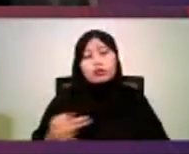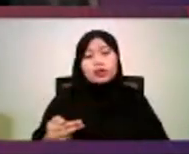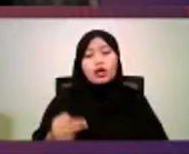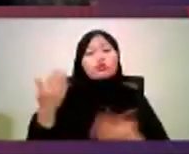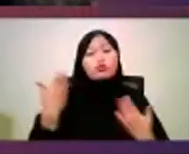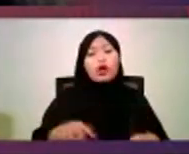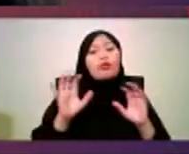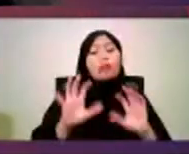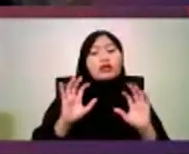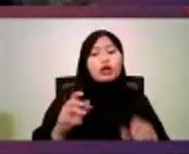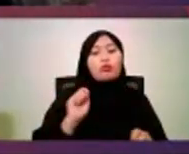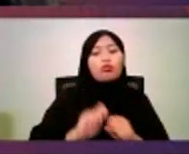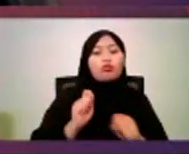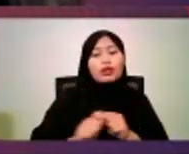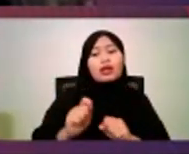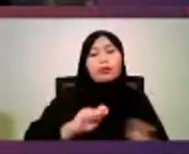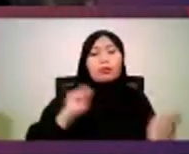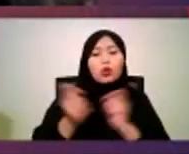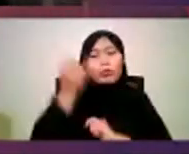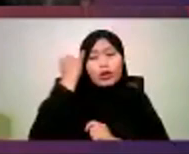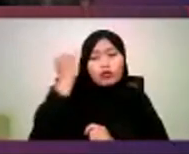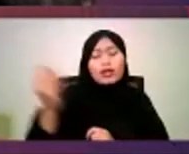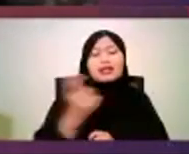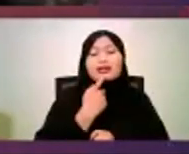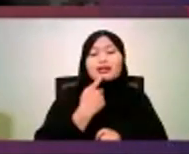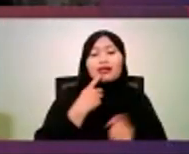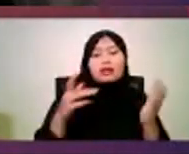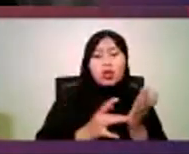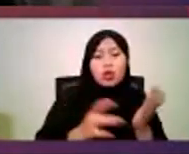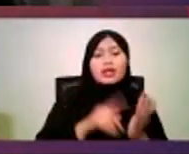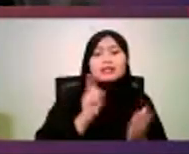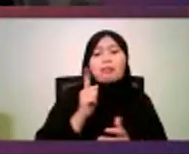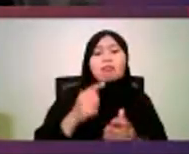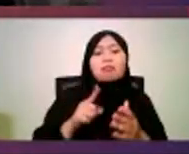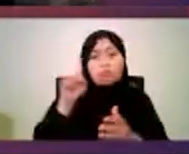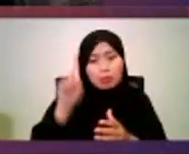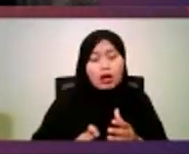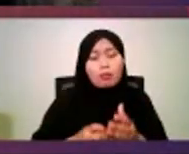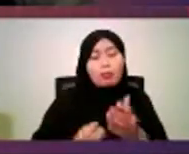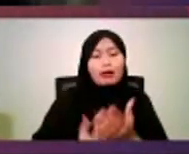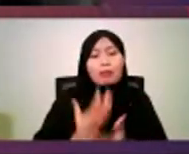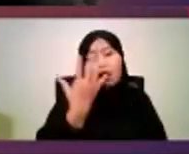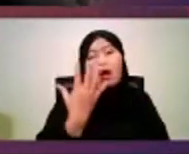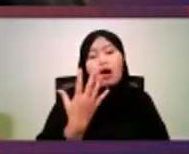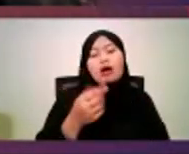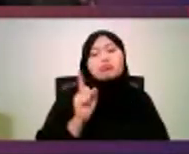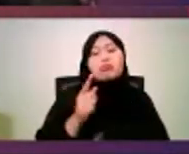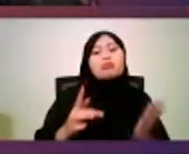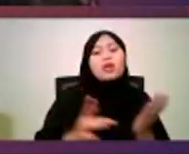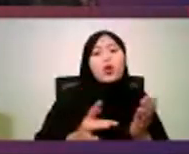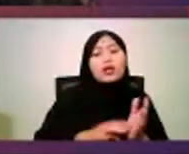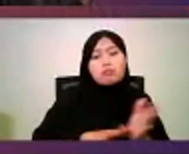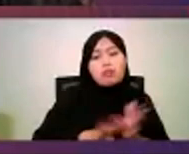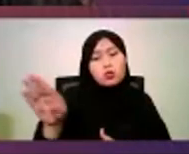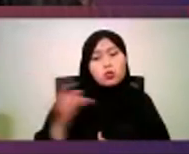banyak melakukan inovasi terutama di bidang teknologi karena memang kita harus terus berkembang ditengah er teknologi yang semakin maju dan disini